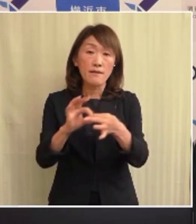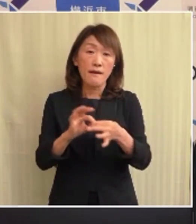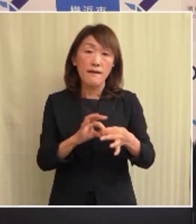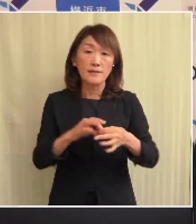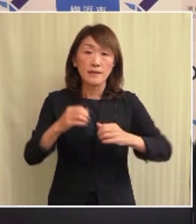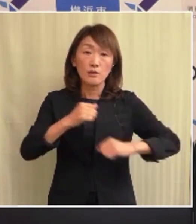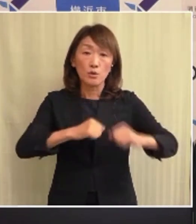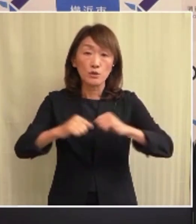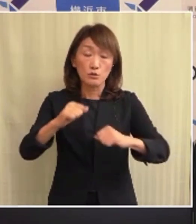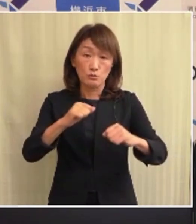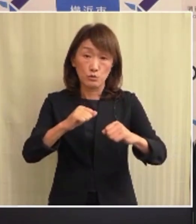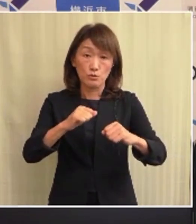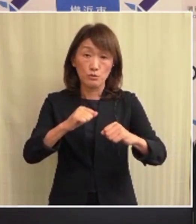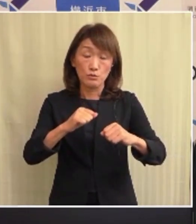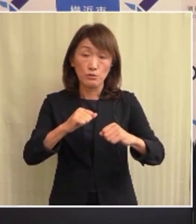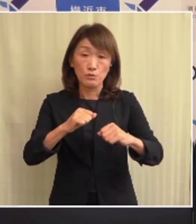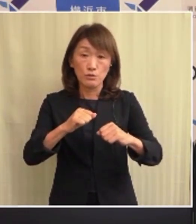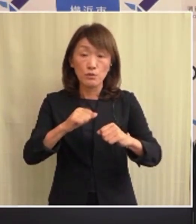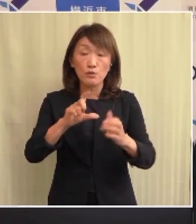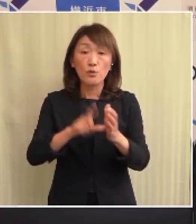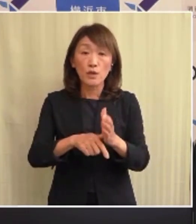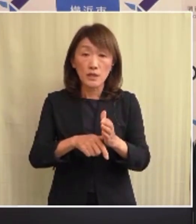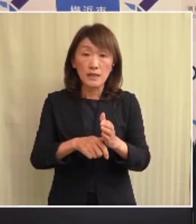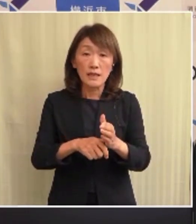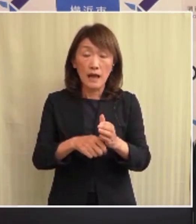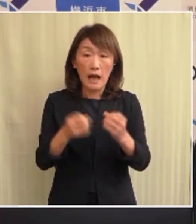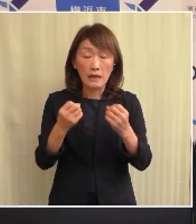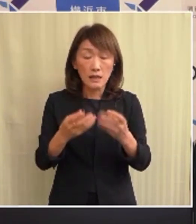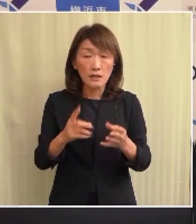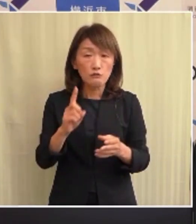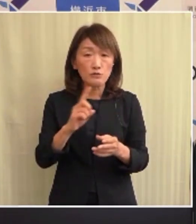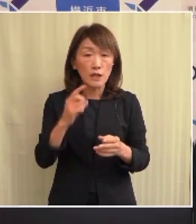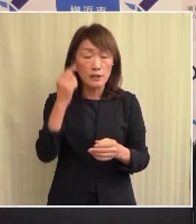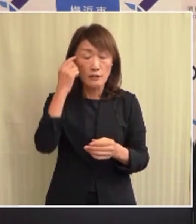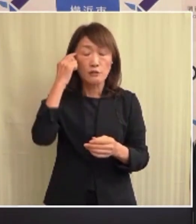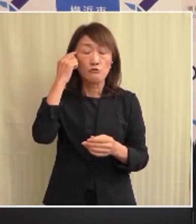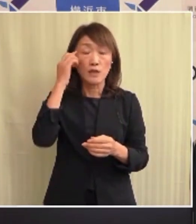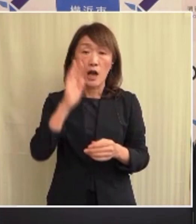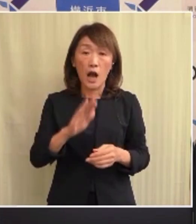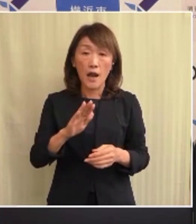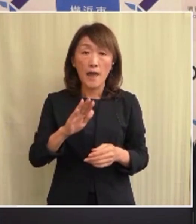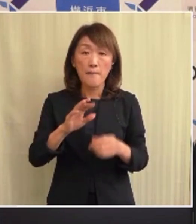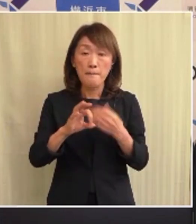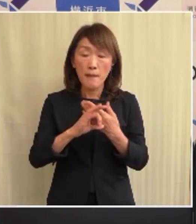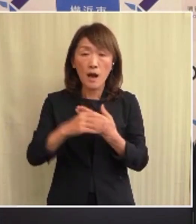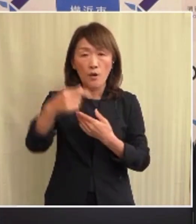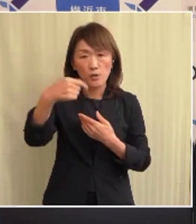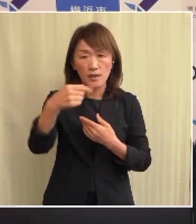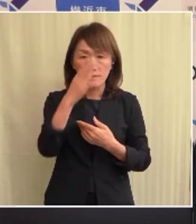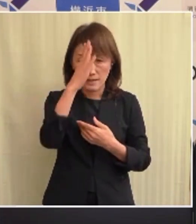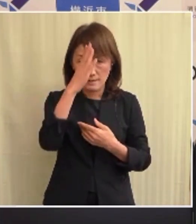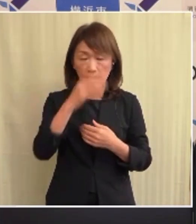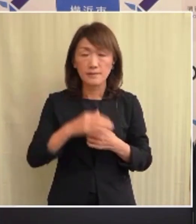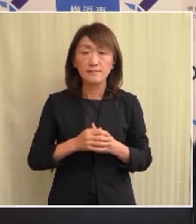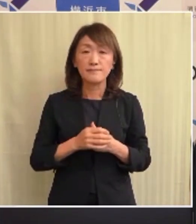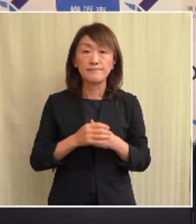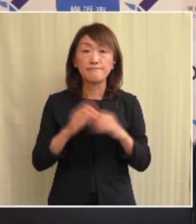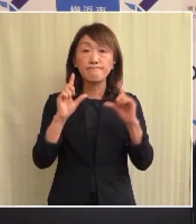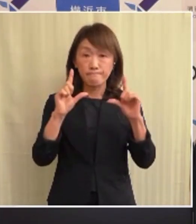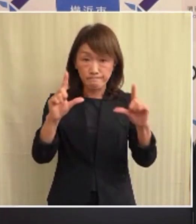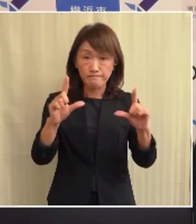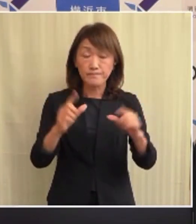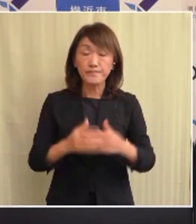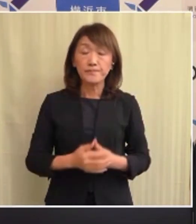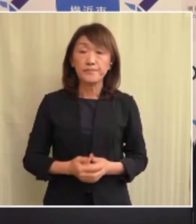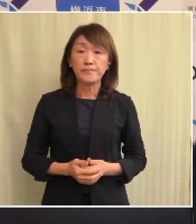で新たに得られた気づきですとか知見というのはもしあれば教えてください。 はい、ありがとうございます。そうです